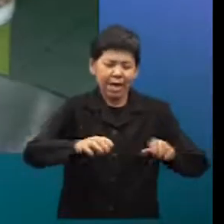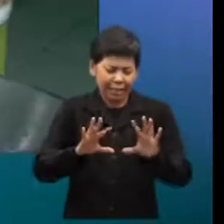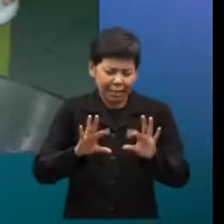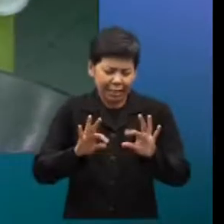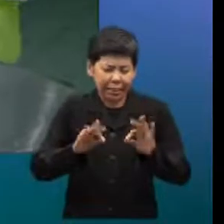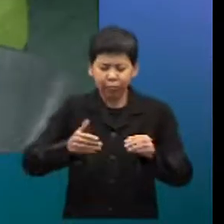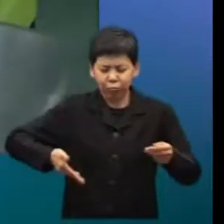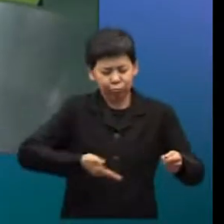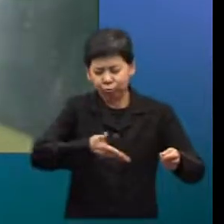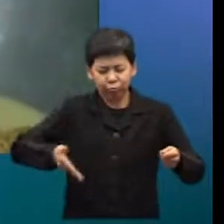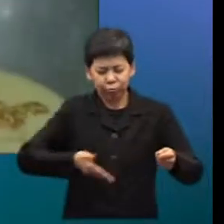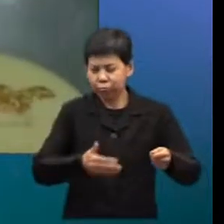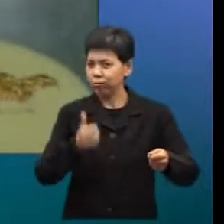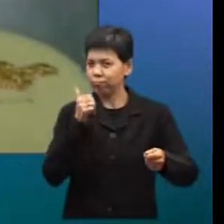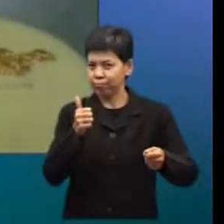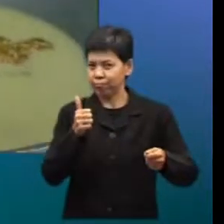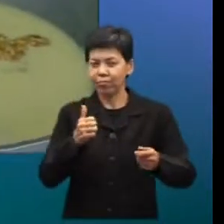ากันดี